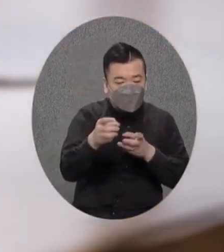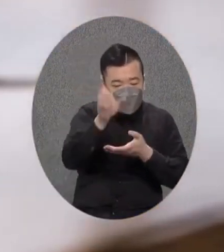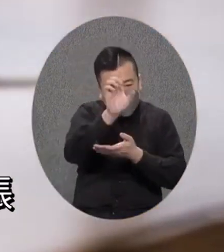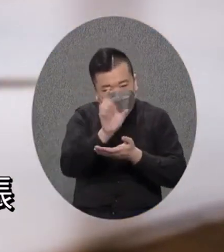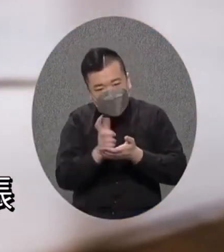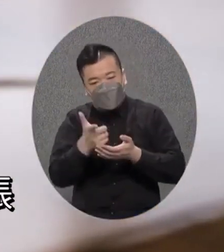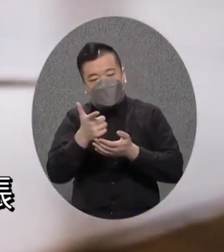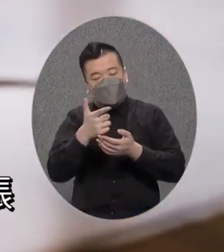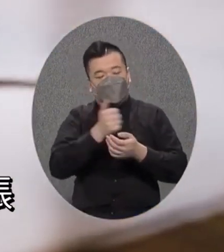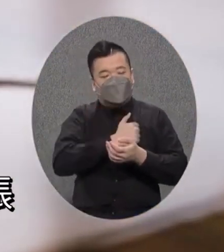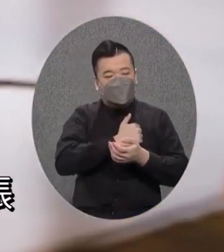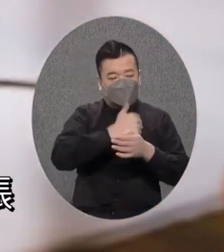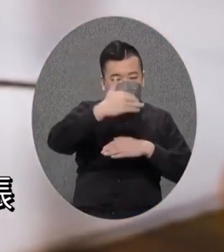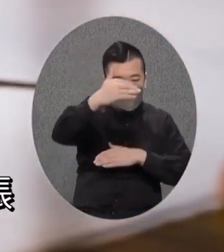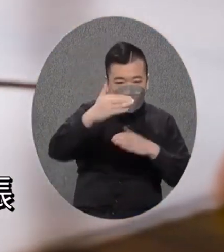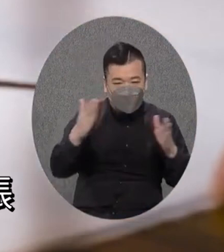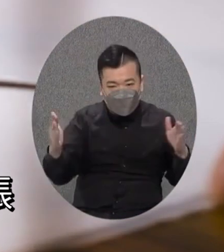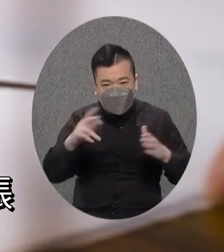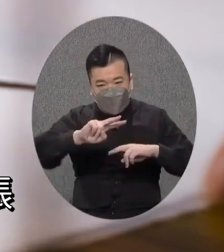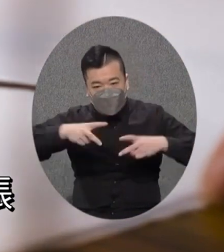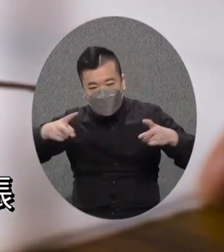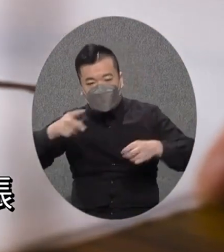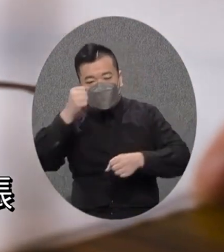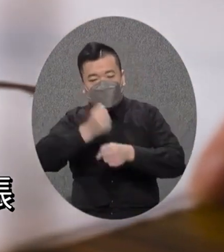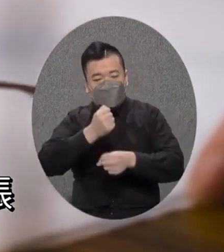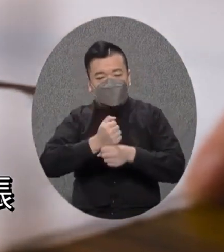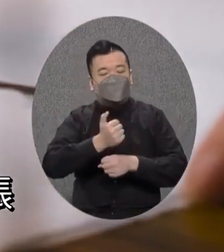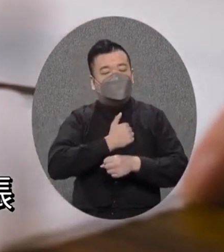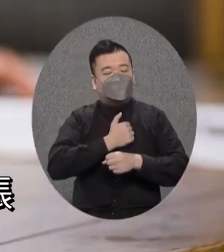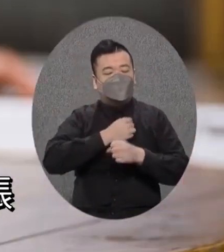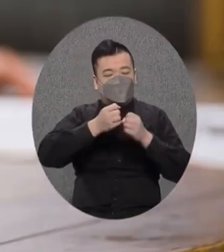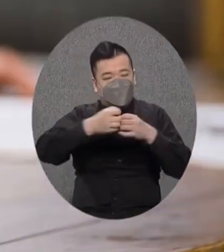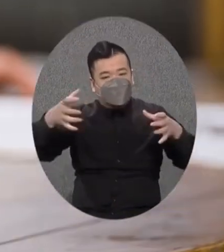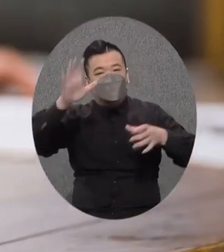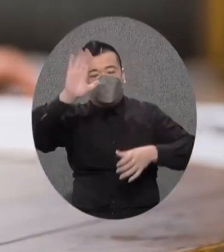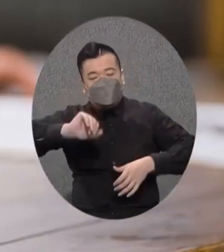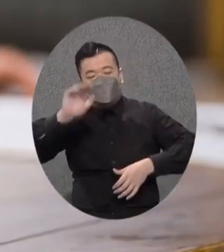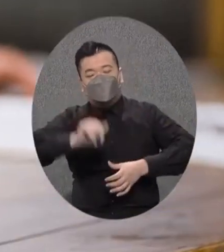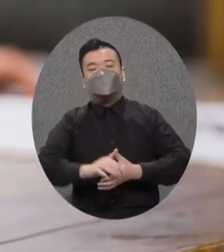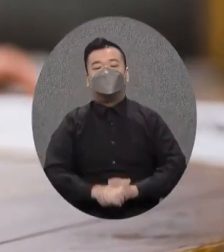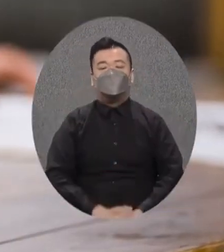面啊、空間嗰啲嘅變化咧，亦都可以做得比較誇張啲。